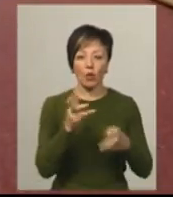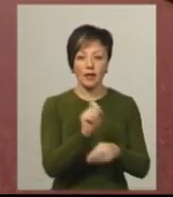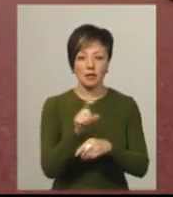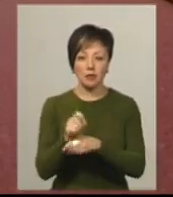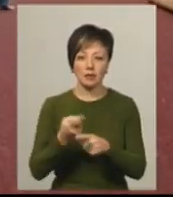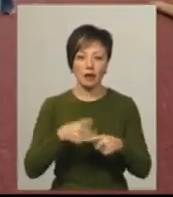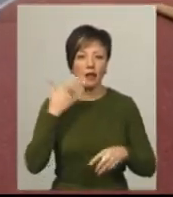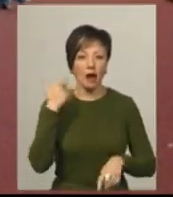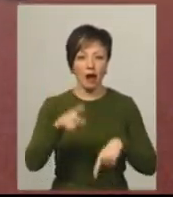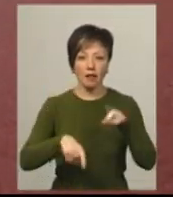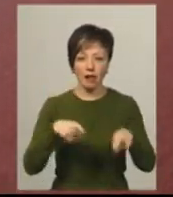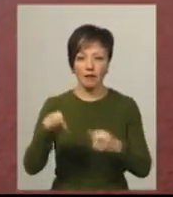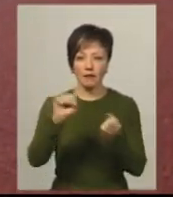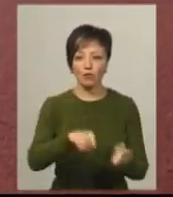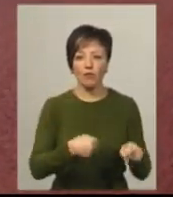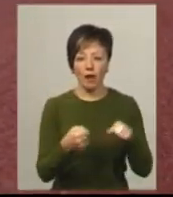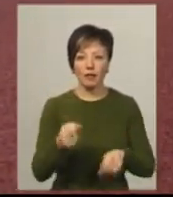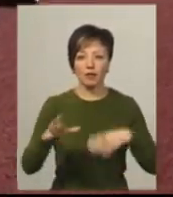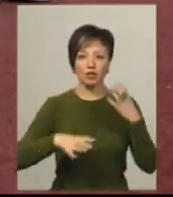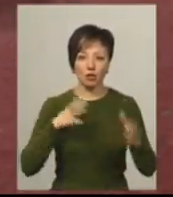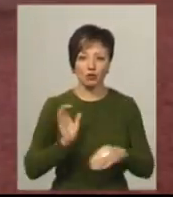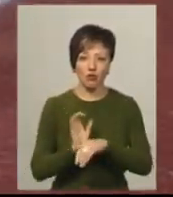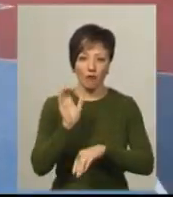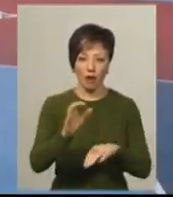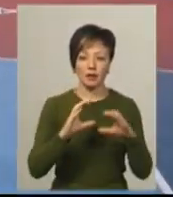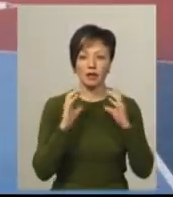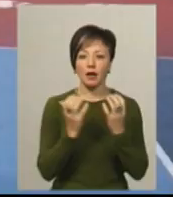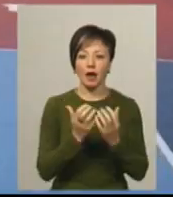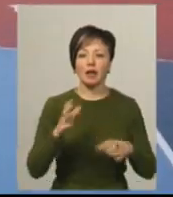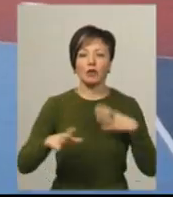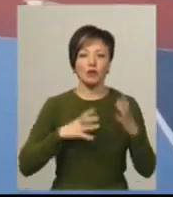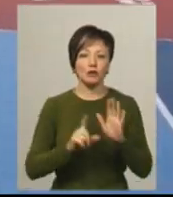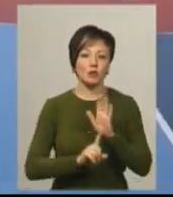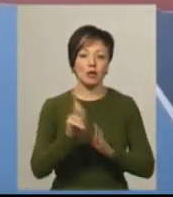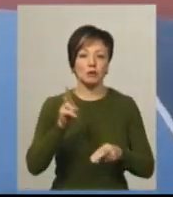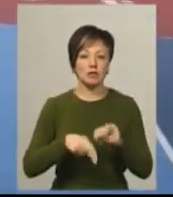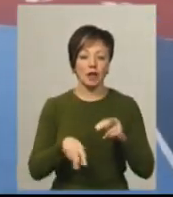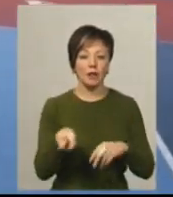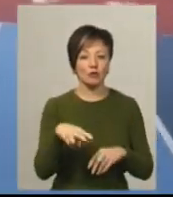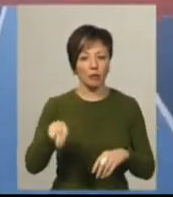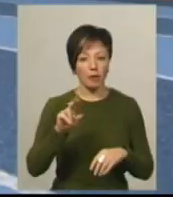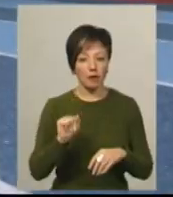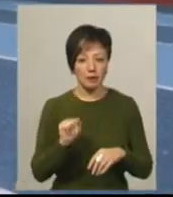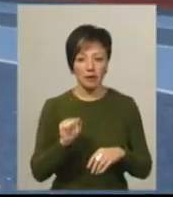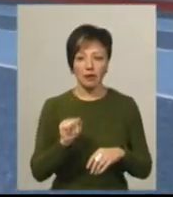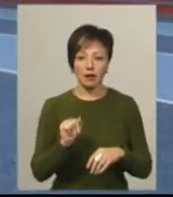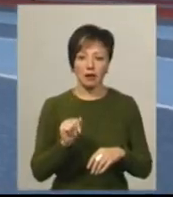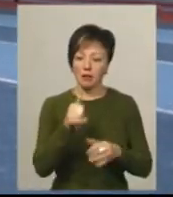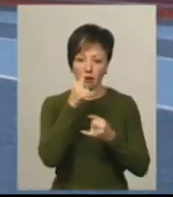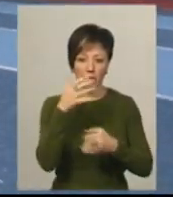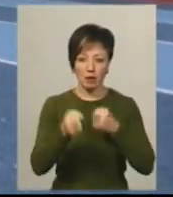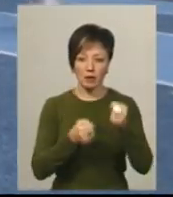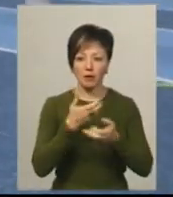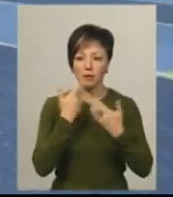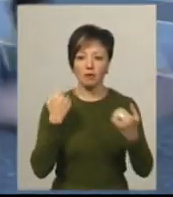це легка атлетика, веслування на тренажерах та штовхання ядра. Тренуватися команда почала наприкінці листопада, проте Максим не міг бігати, бо не